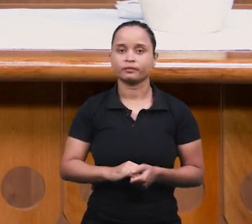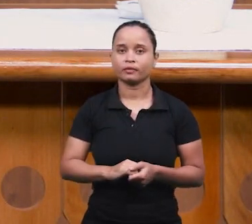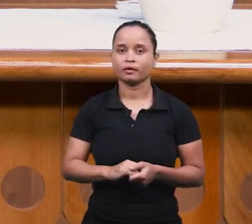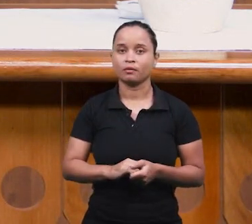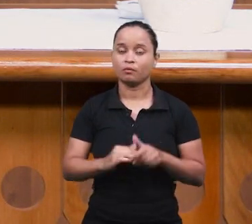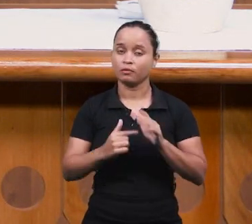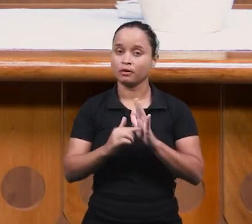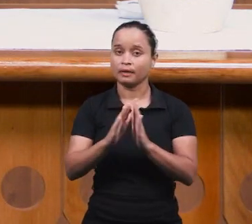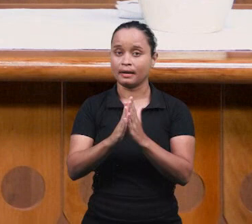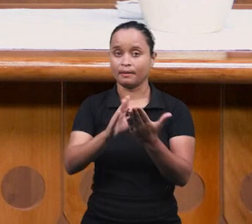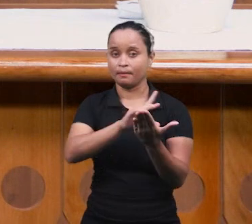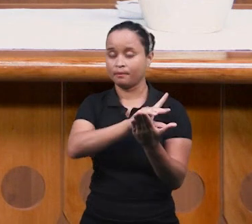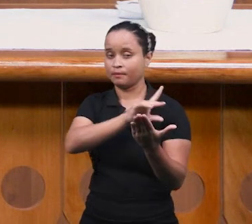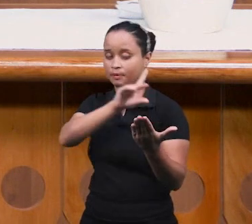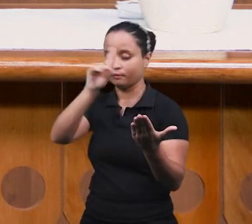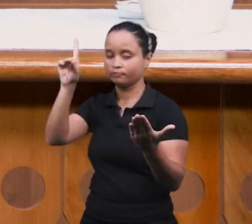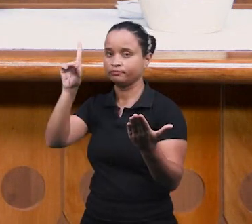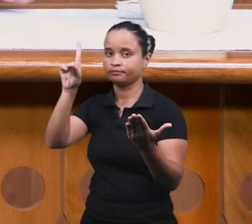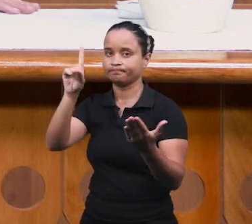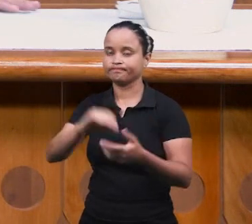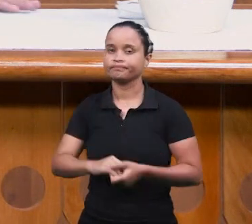sa parole.